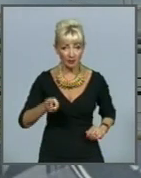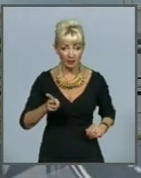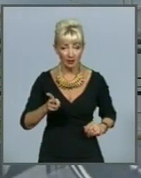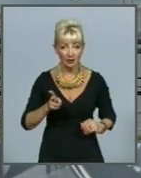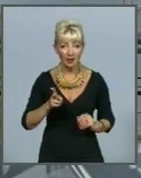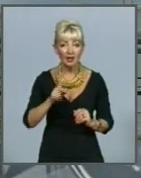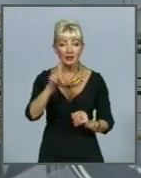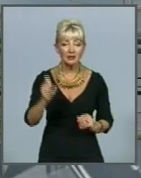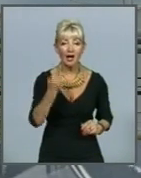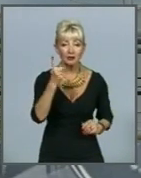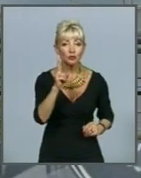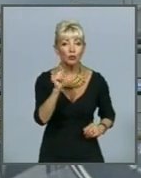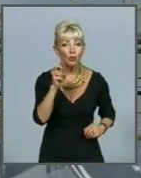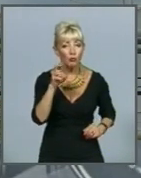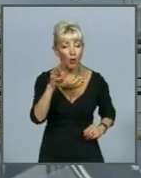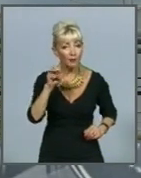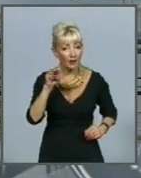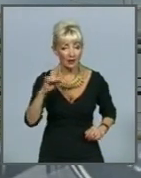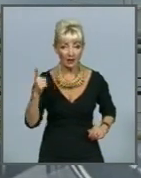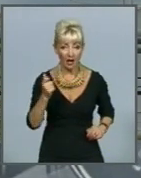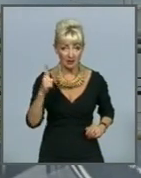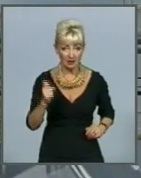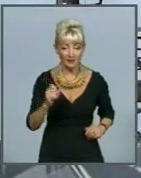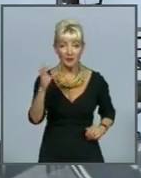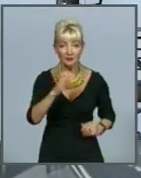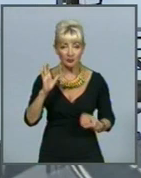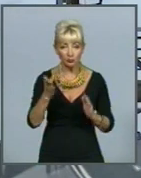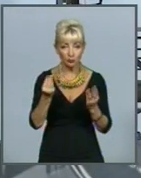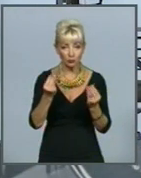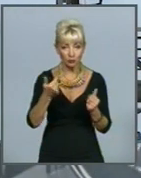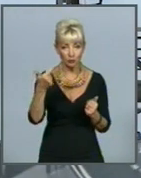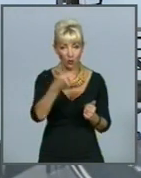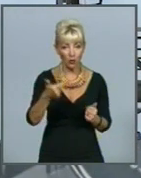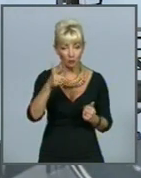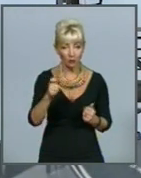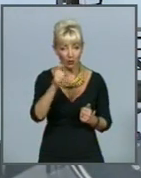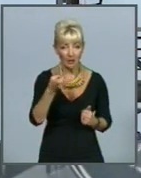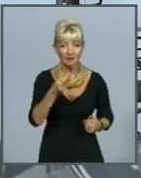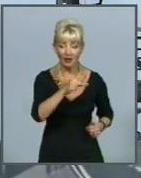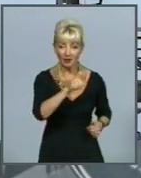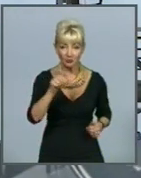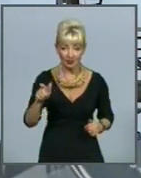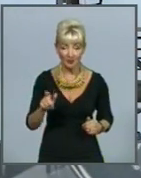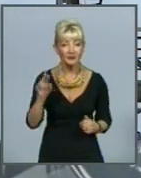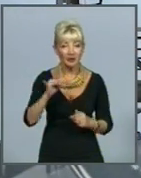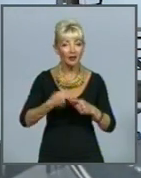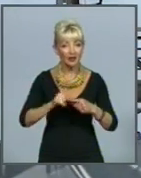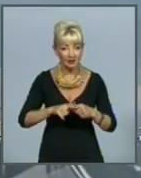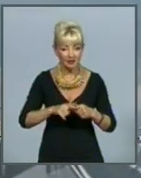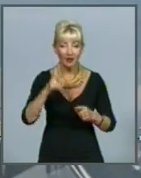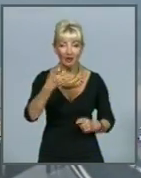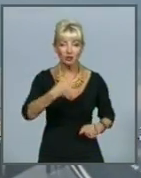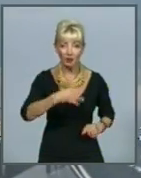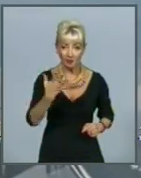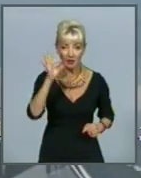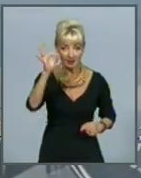кубометр газу. Саме стільки у вересні коштуватиме блакитне паливо для населення. І це майже на 45% вище,